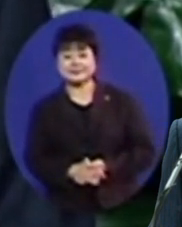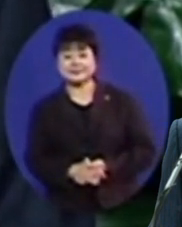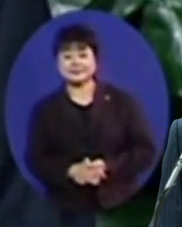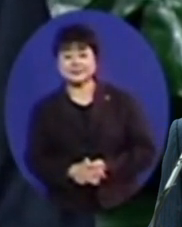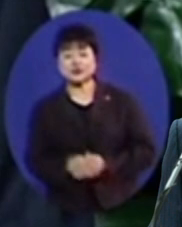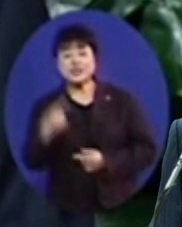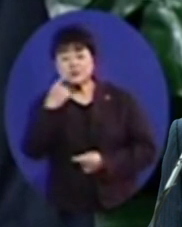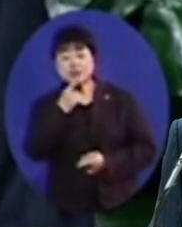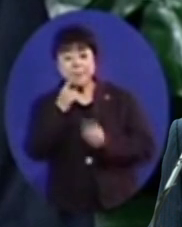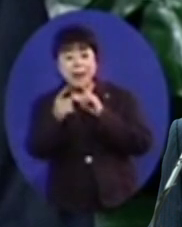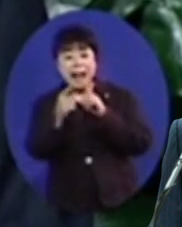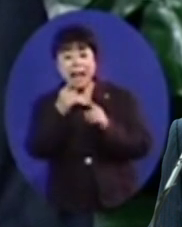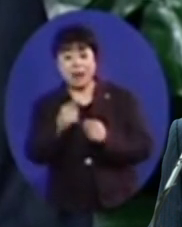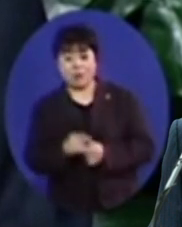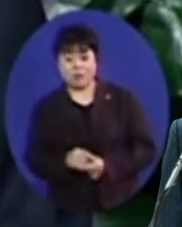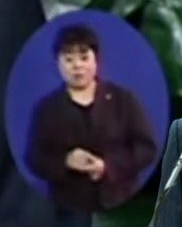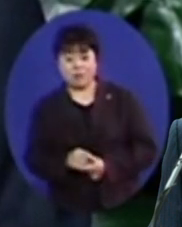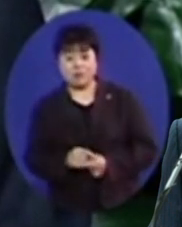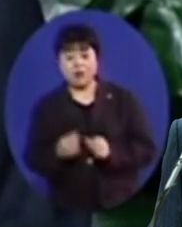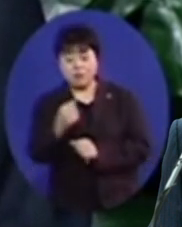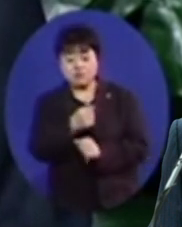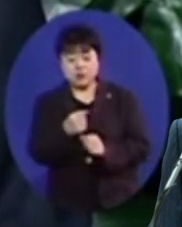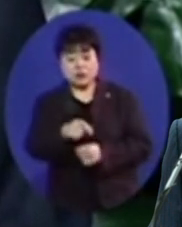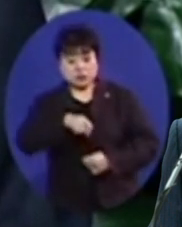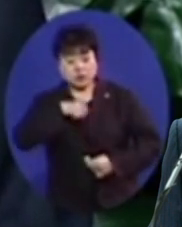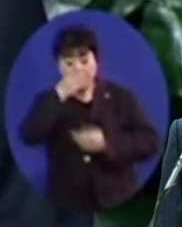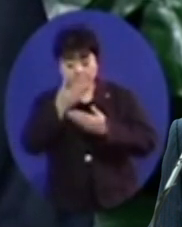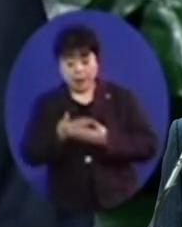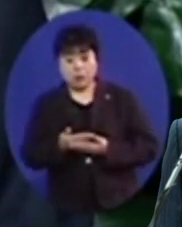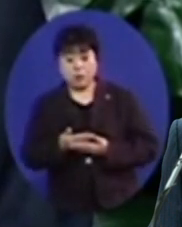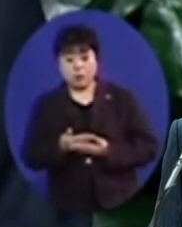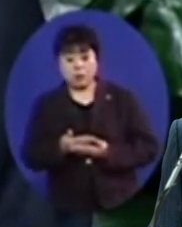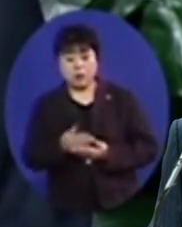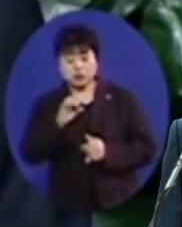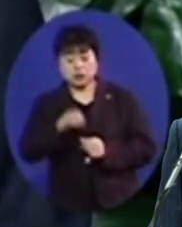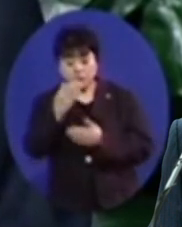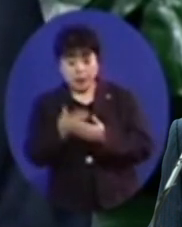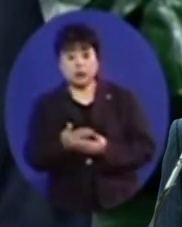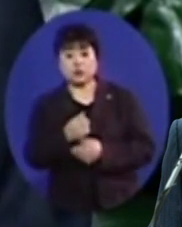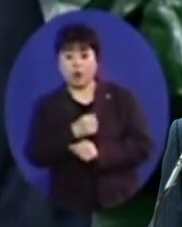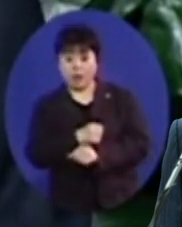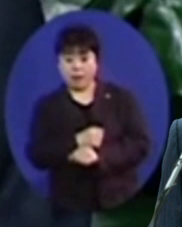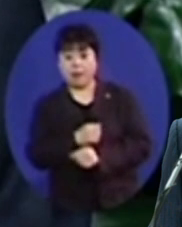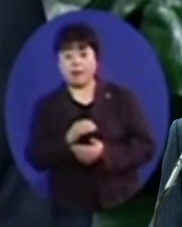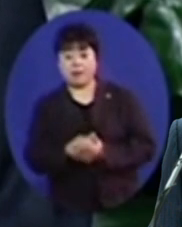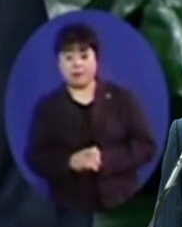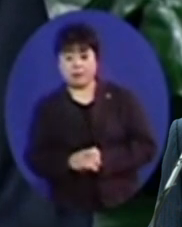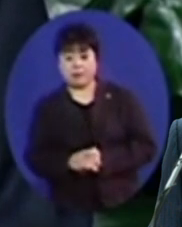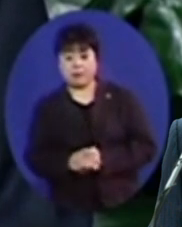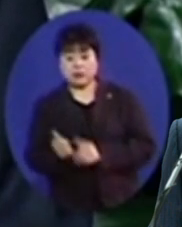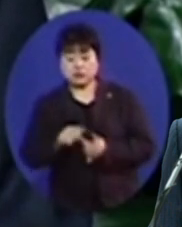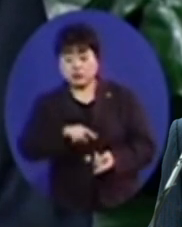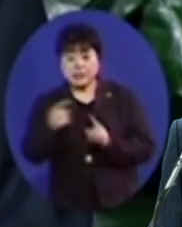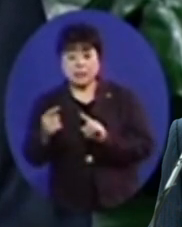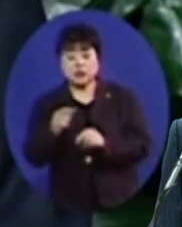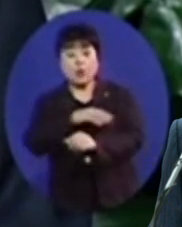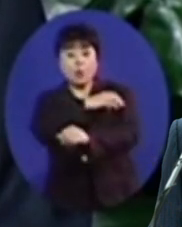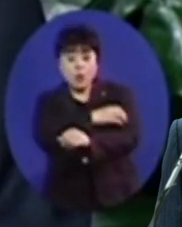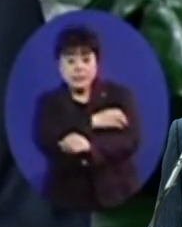우리 입술의 말로 우리가 의롭다함을 입기도 하고 정죄받기도 하는 것입니다. 죽고 사는